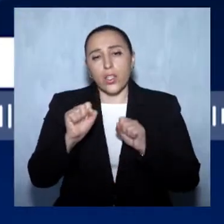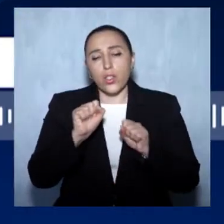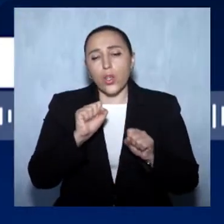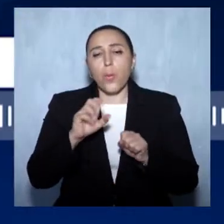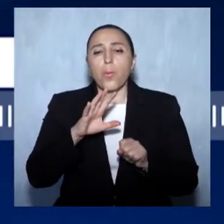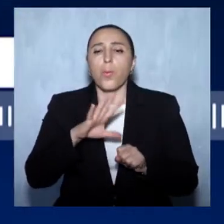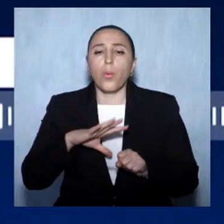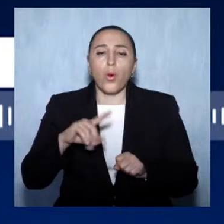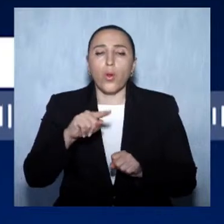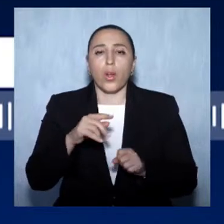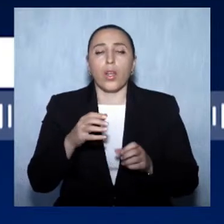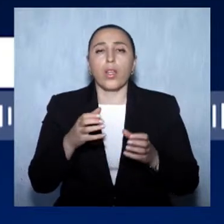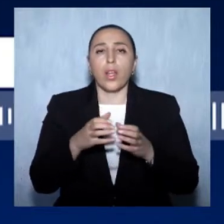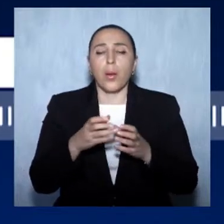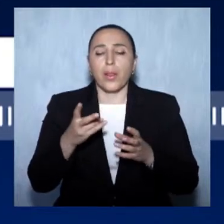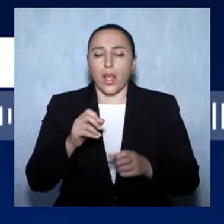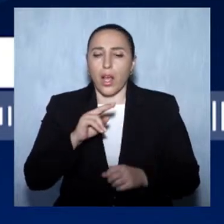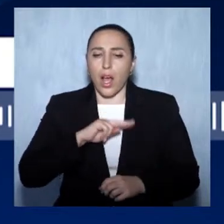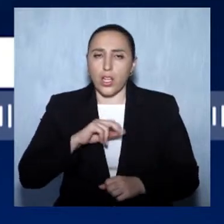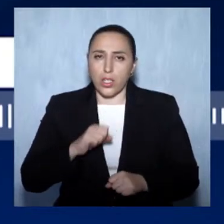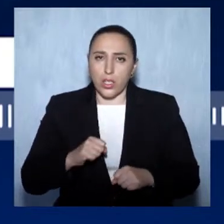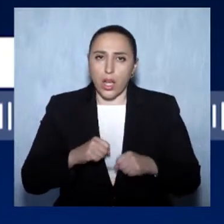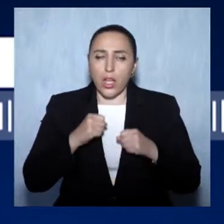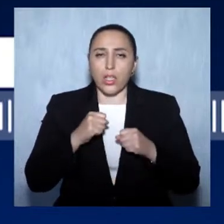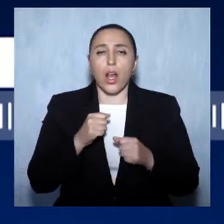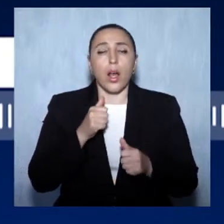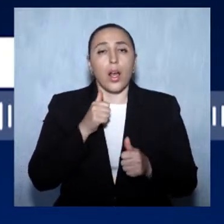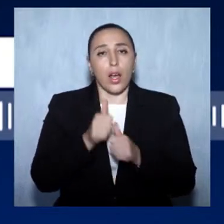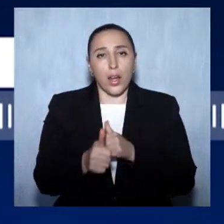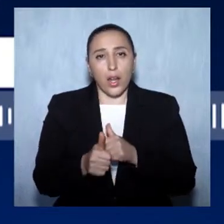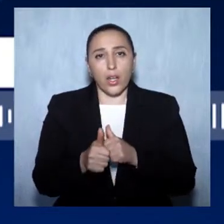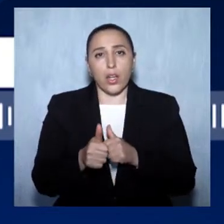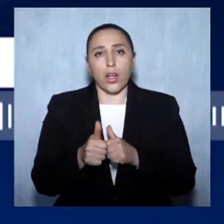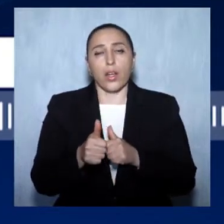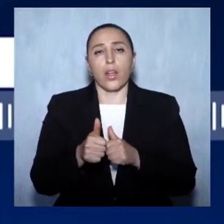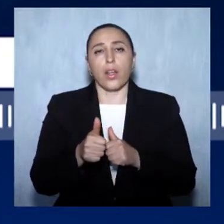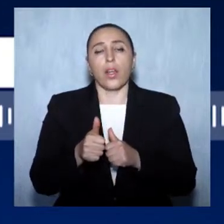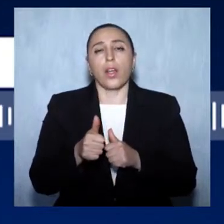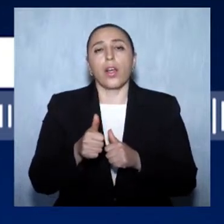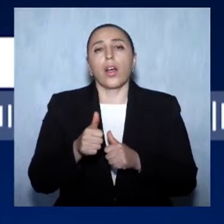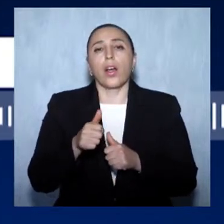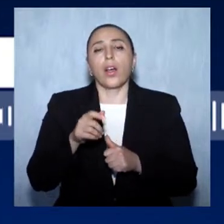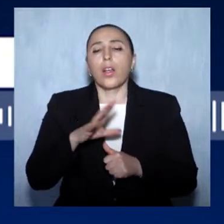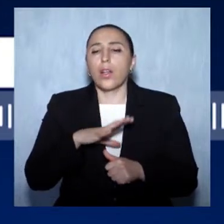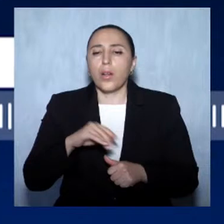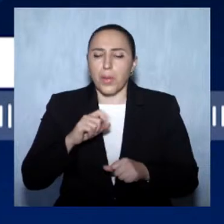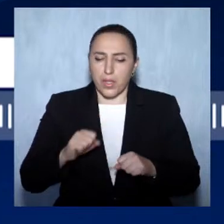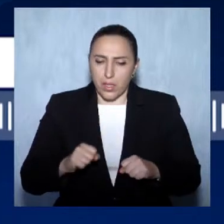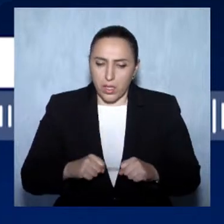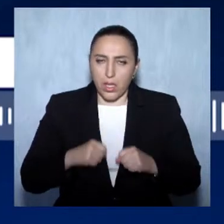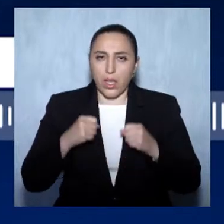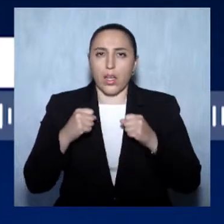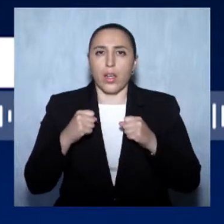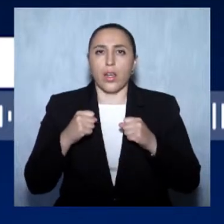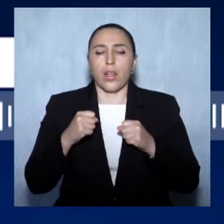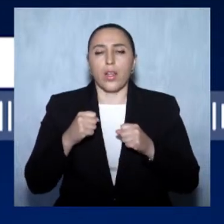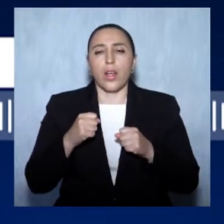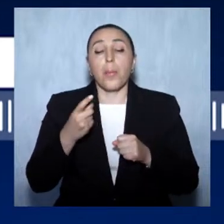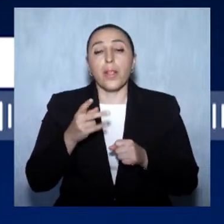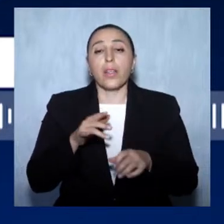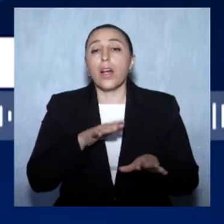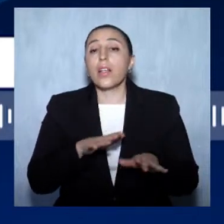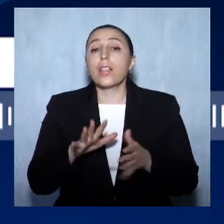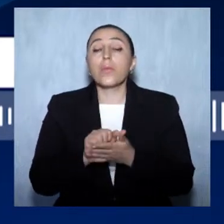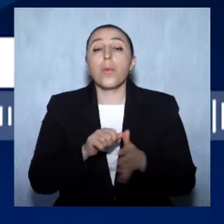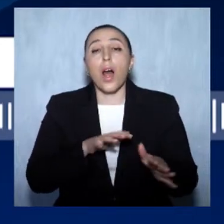ճյուղերը պետք է աշխատեն իրենց առաջնահերթությունները, իրենց նախասիրություններին զոհաբերեն եւ զբաղվեն նրանով,